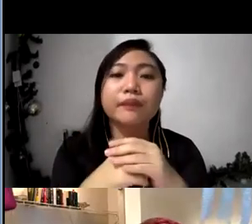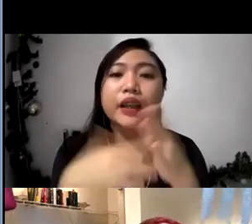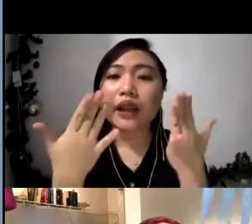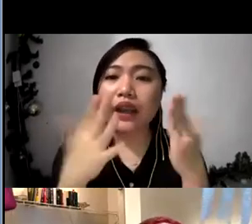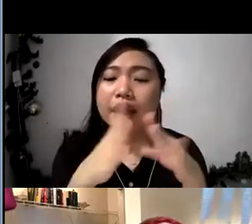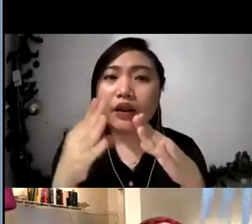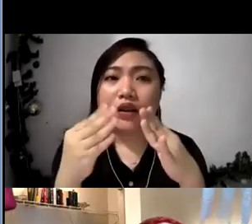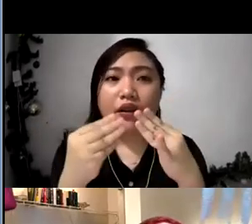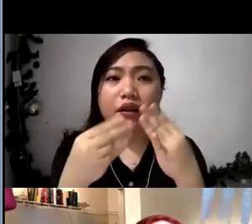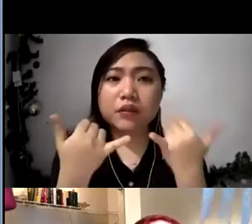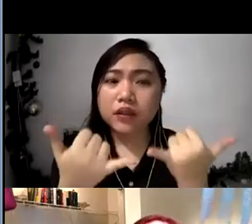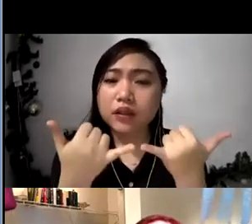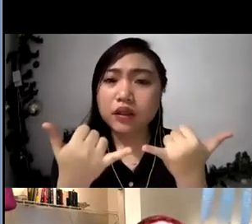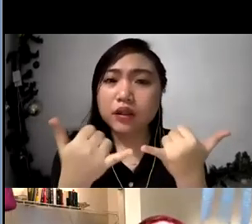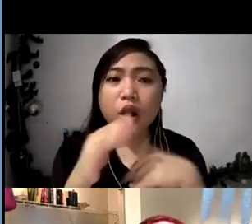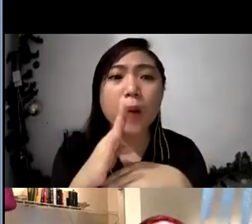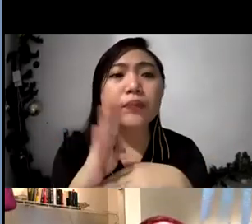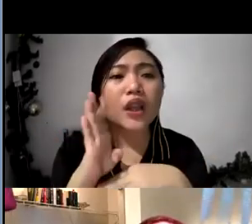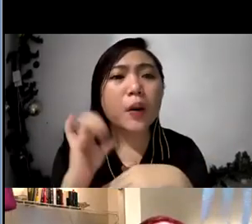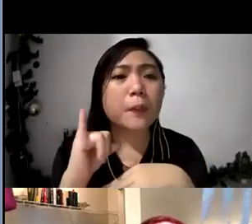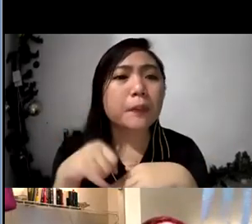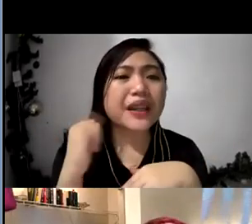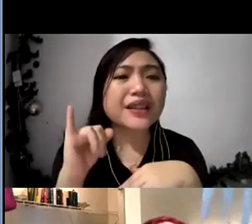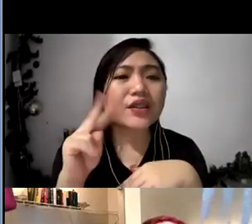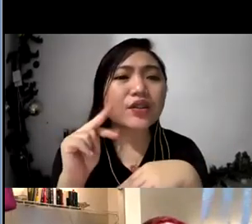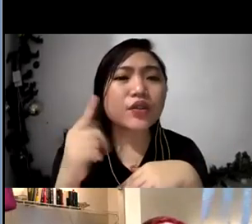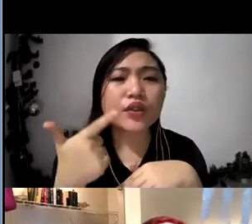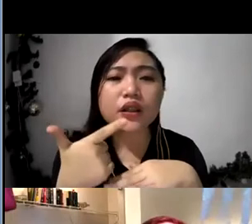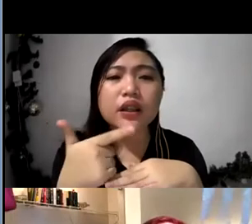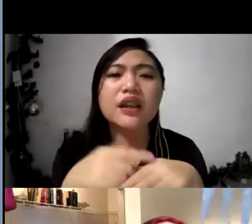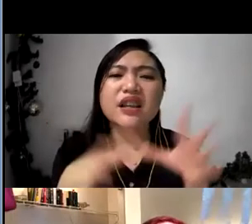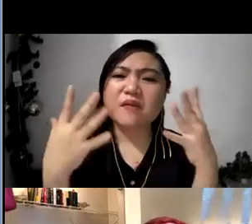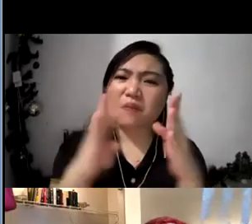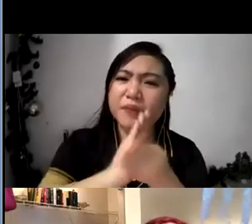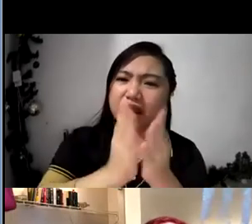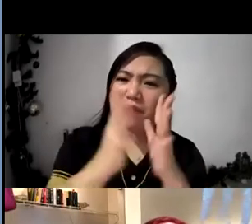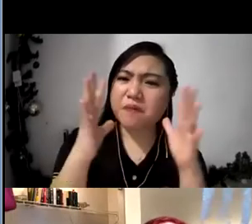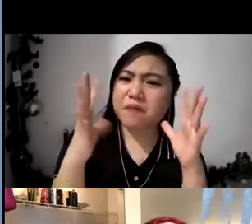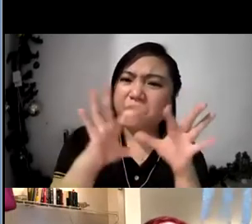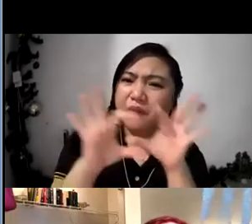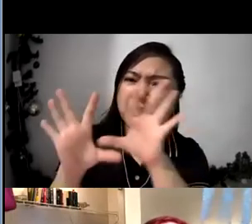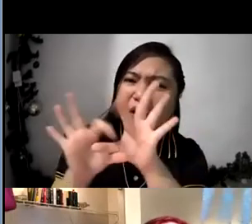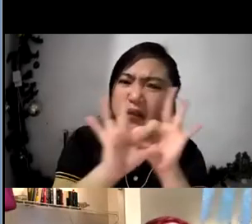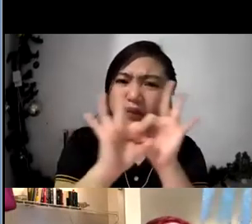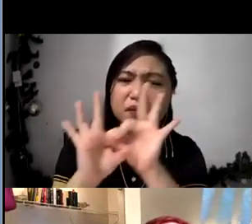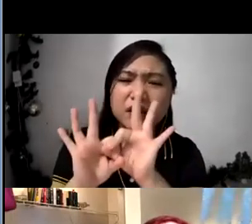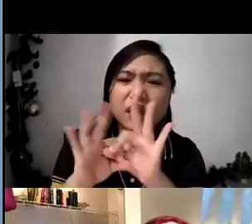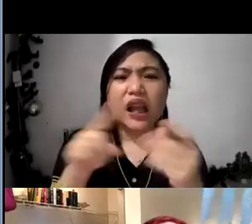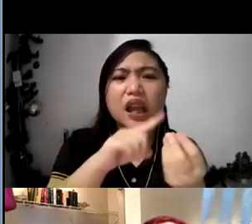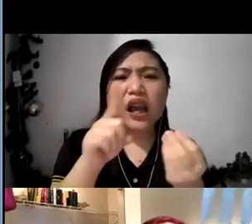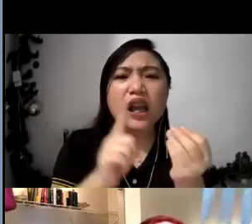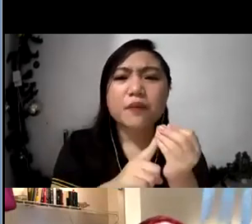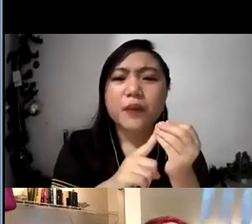And so during the Beijing Platform for Action, na-strengthen yung mga mechanisms ng mga national machinery such